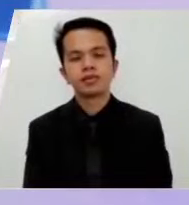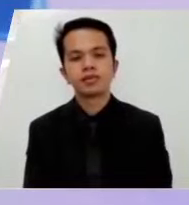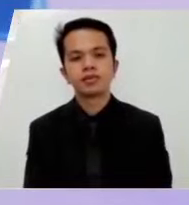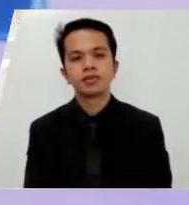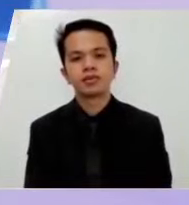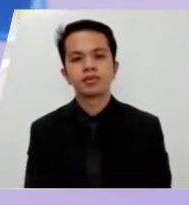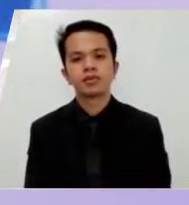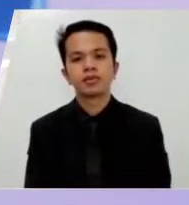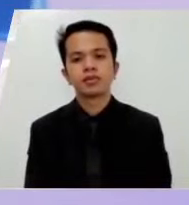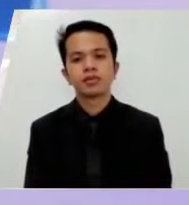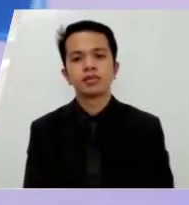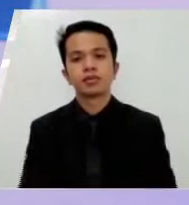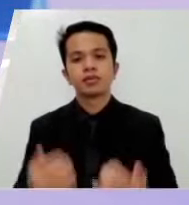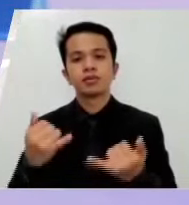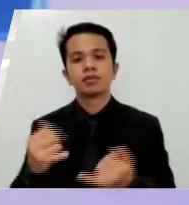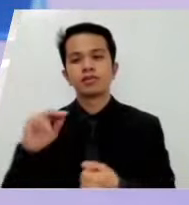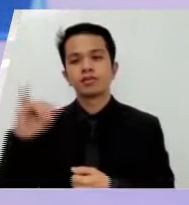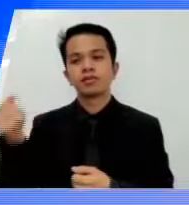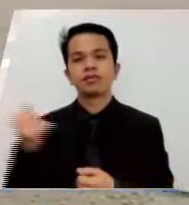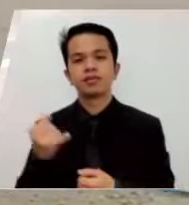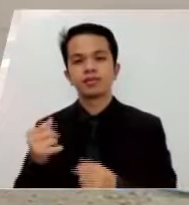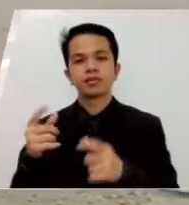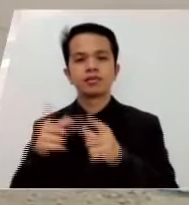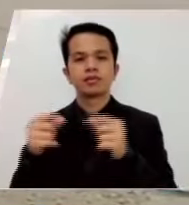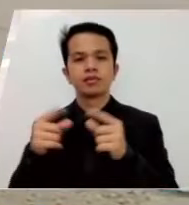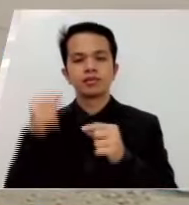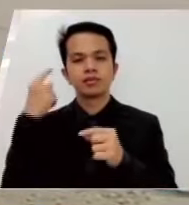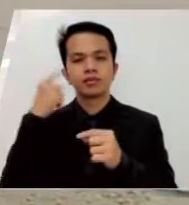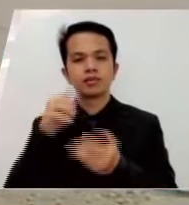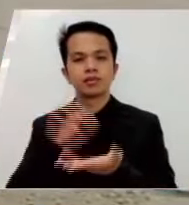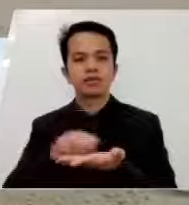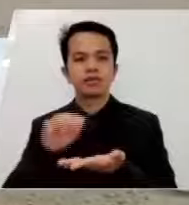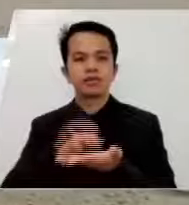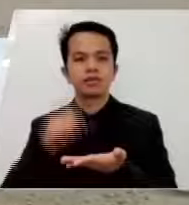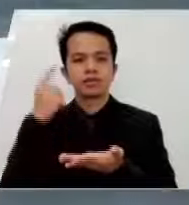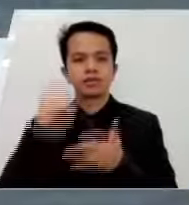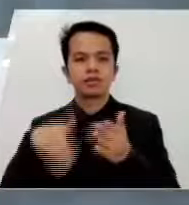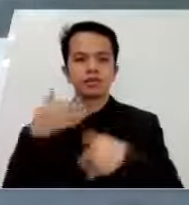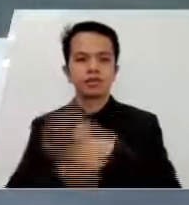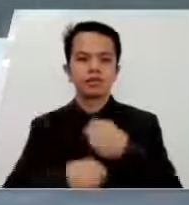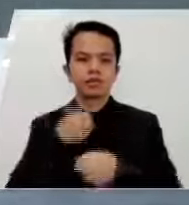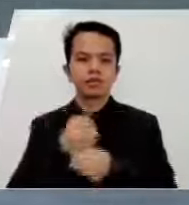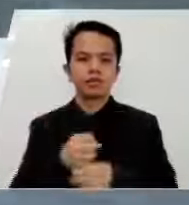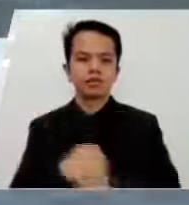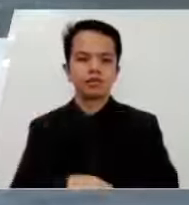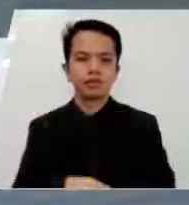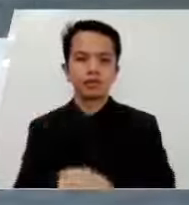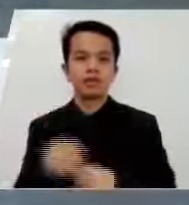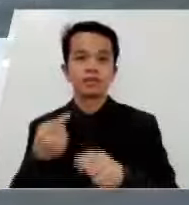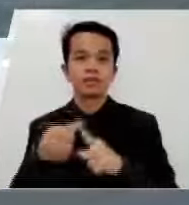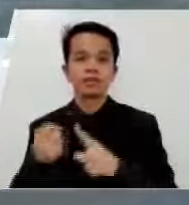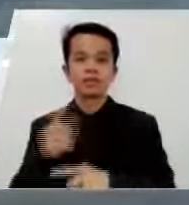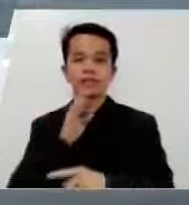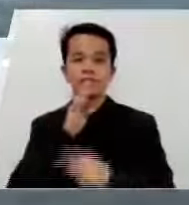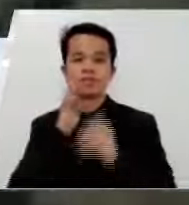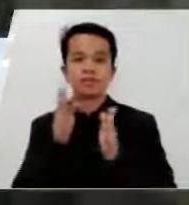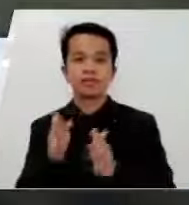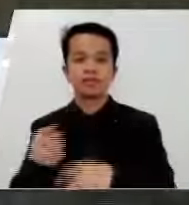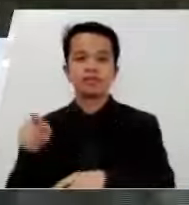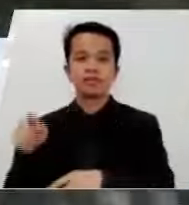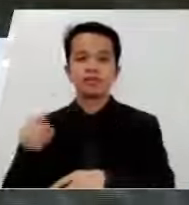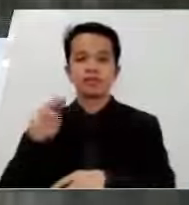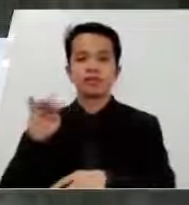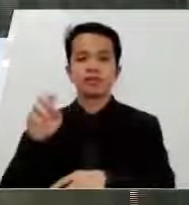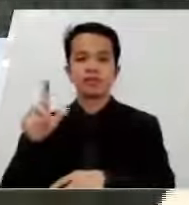Inimbitahan ng Pilipinas ng Japan na sumali sa balikatan exercises sa susunod na taon. Ayon sa tagapagsalita ng balikatan na si Colonel Michael Lohico,